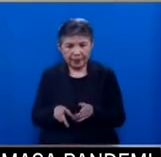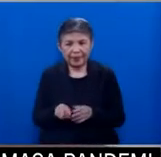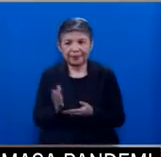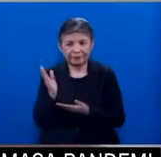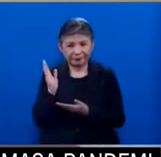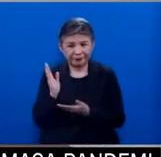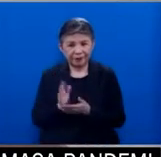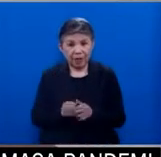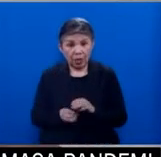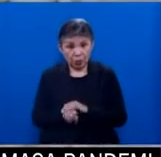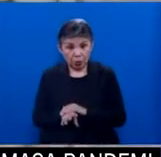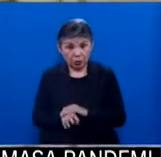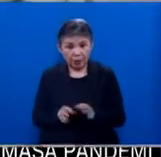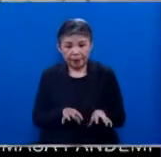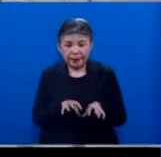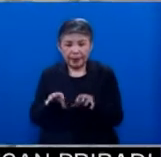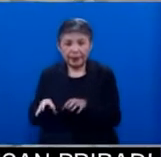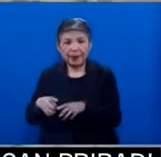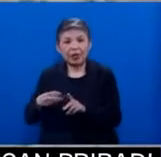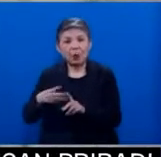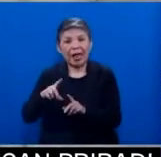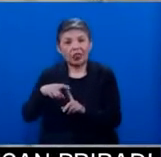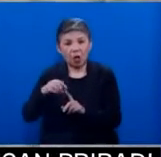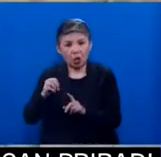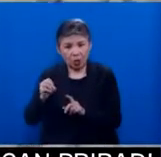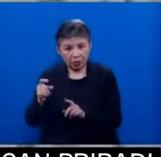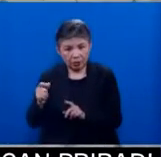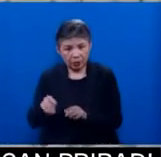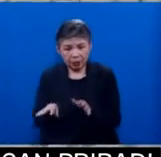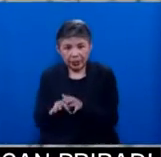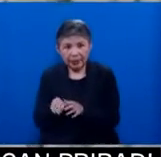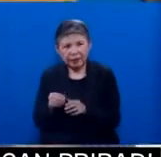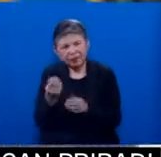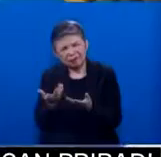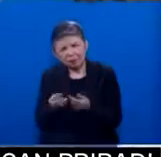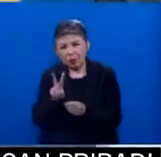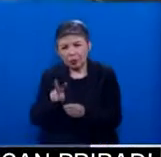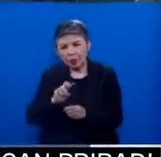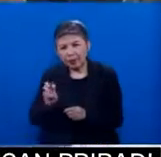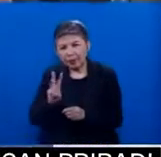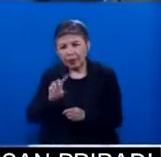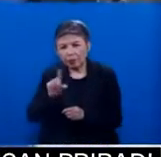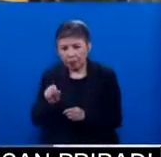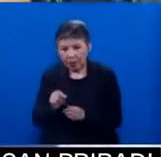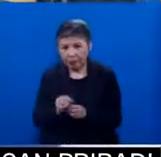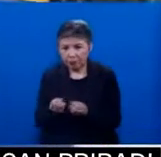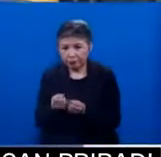kandangnya. Telur-telur selanjutnya dipindahkan ke dalam inkubator untuk ditetaskan dalam waktu 2-3